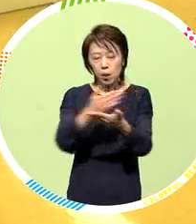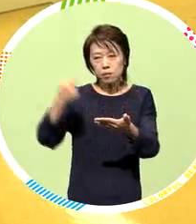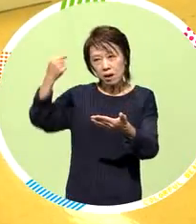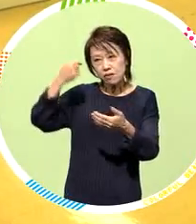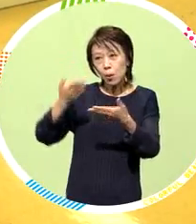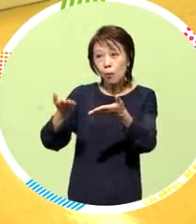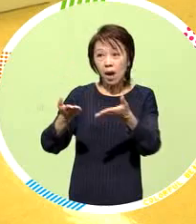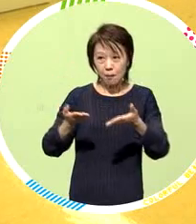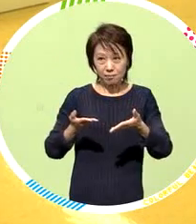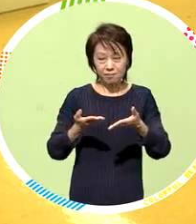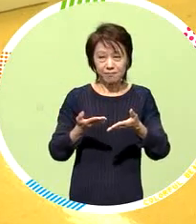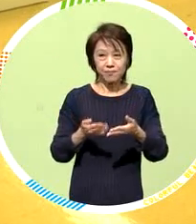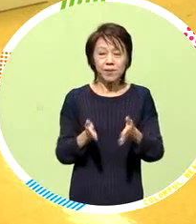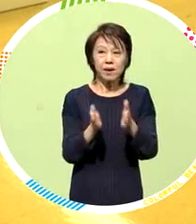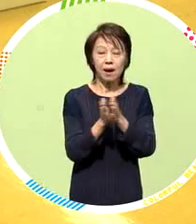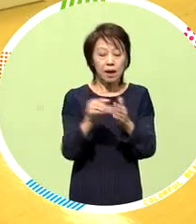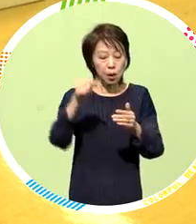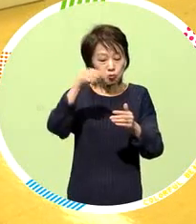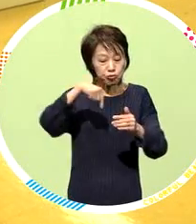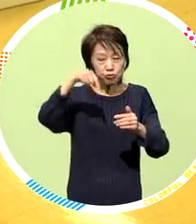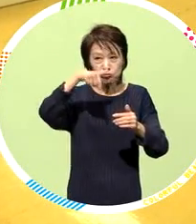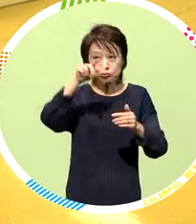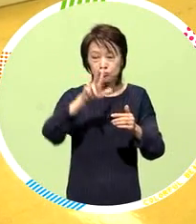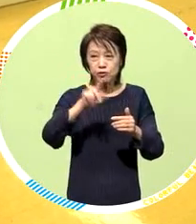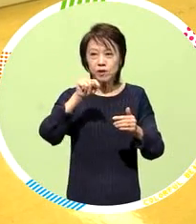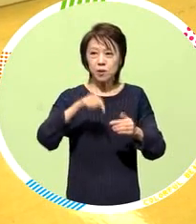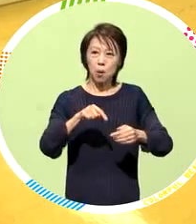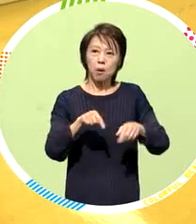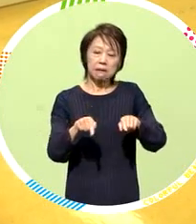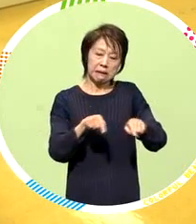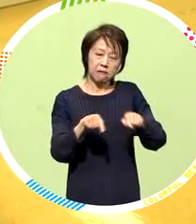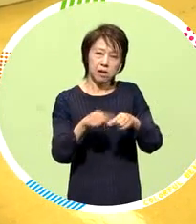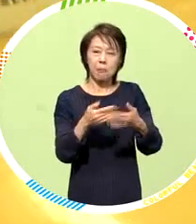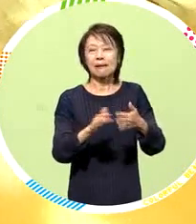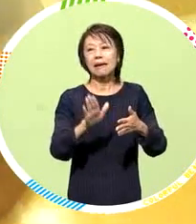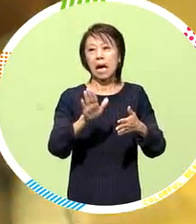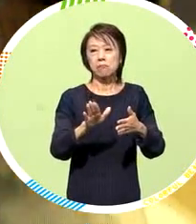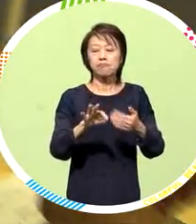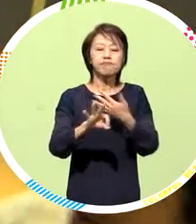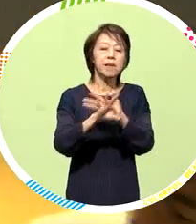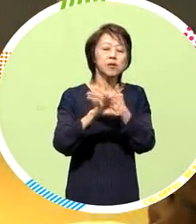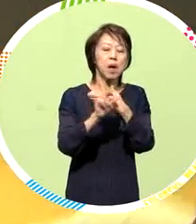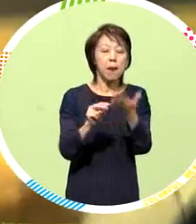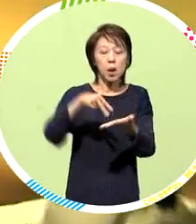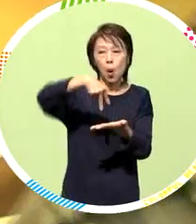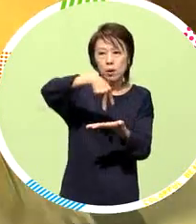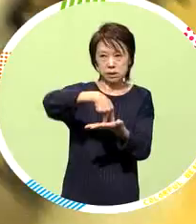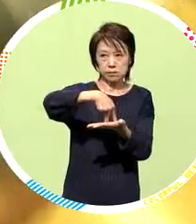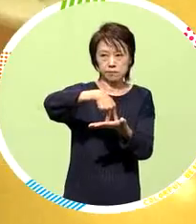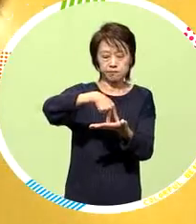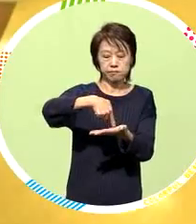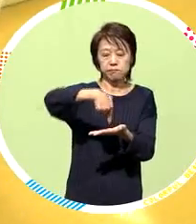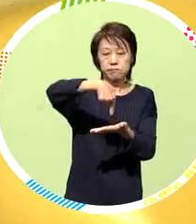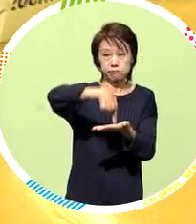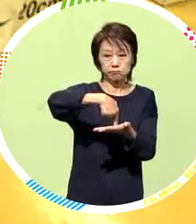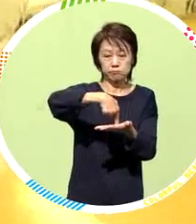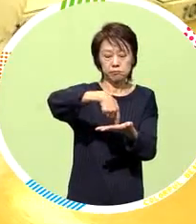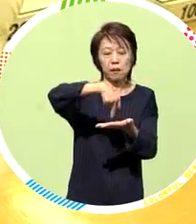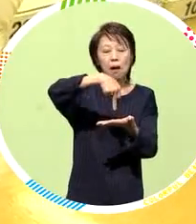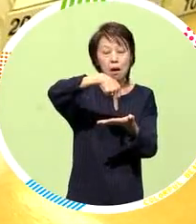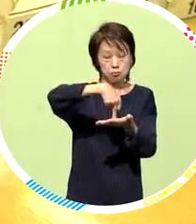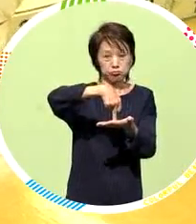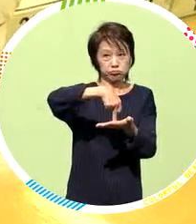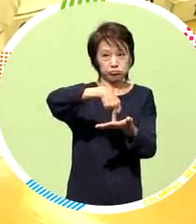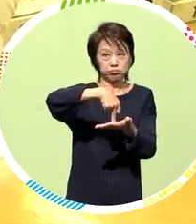これこのところでー来たーーも体験させていただいたんですが両足で立ち上がったり肩足で立ち上がったりしながら